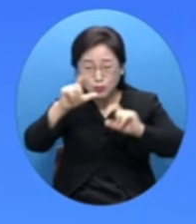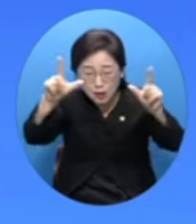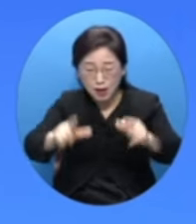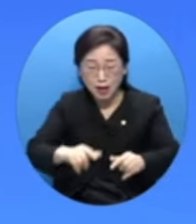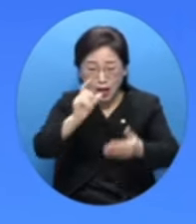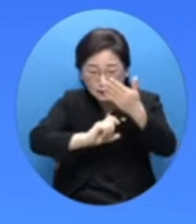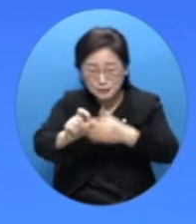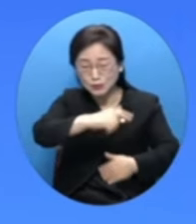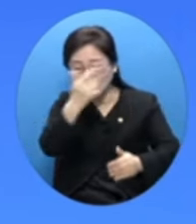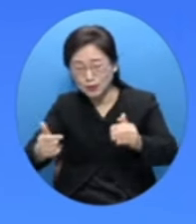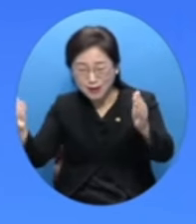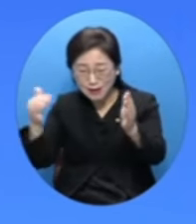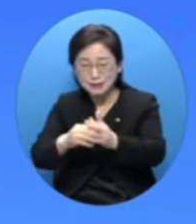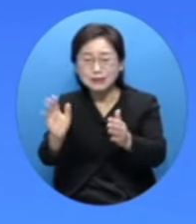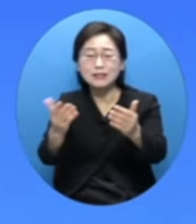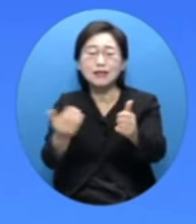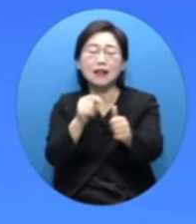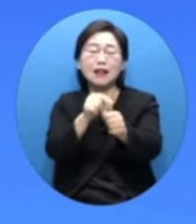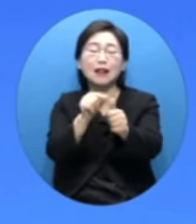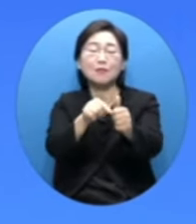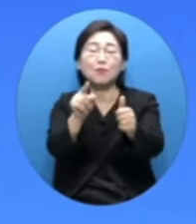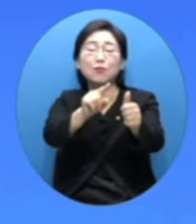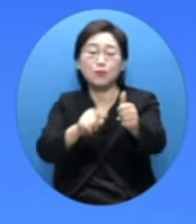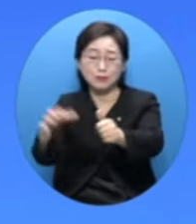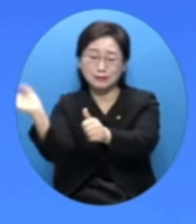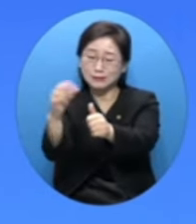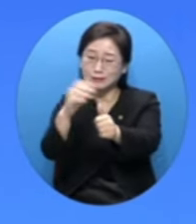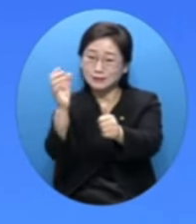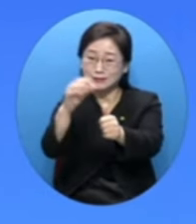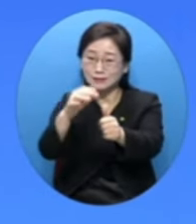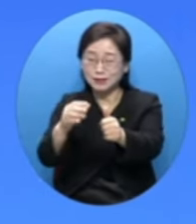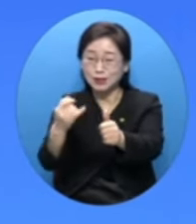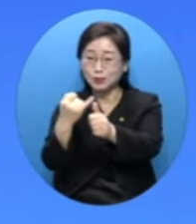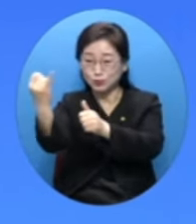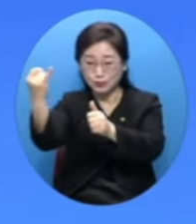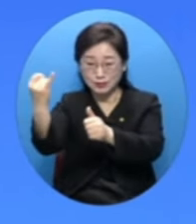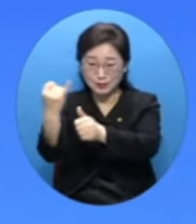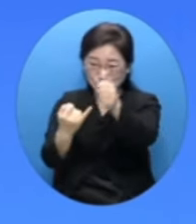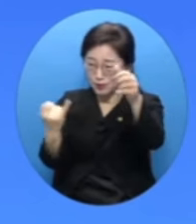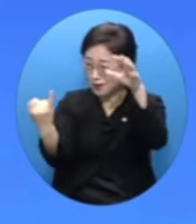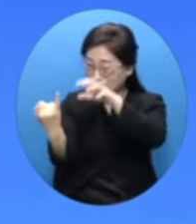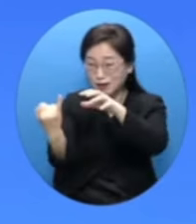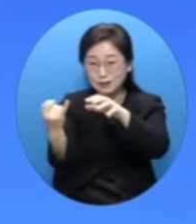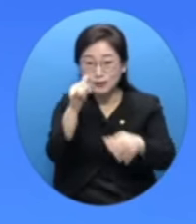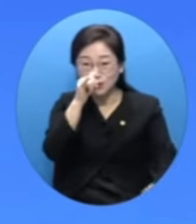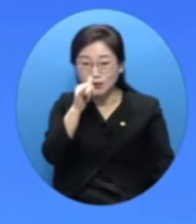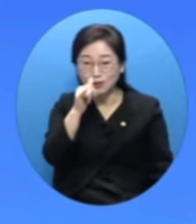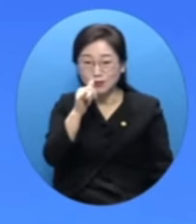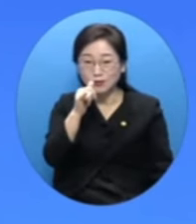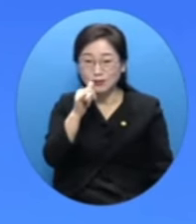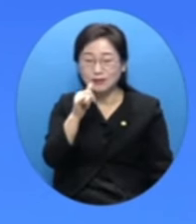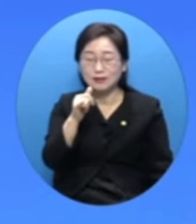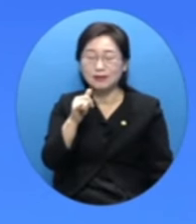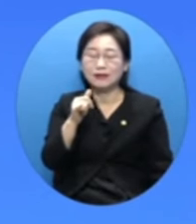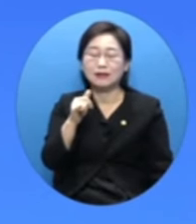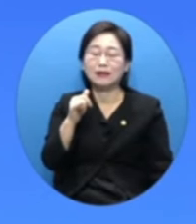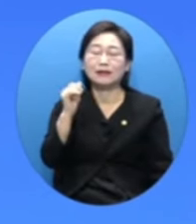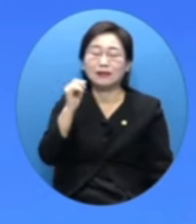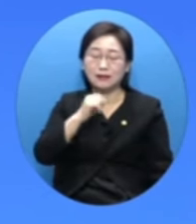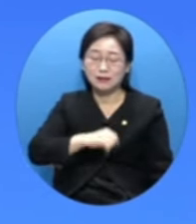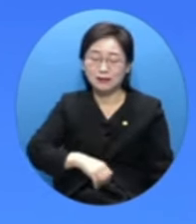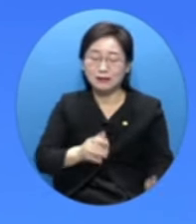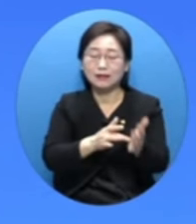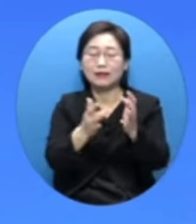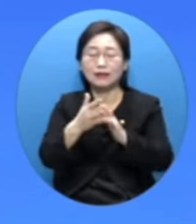힘들고 그렇게 구박하는 부인의 남편이 있다고 하면 아 예수님